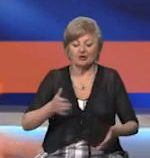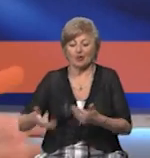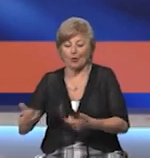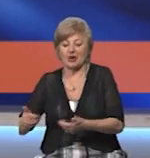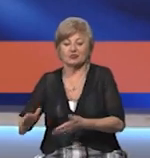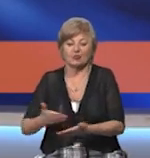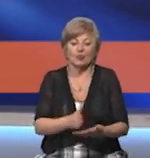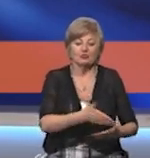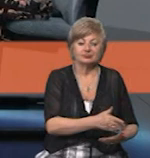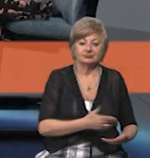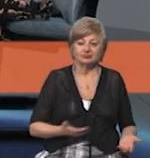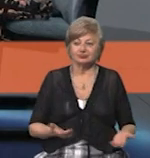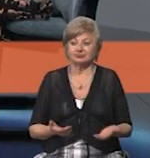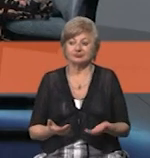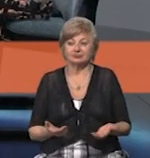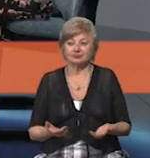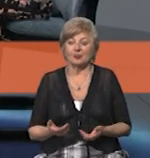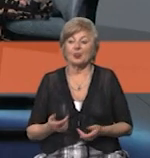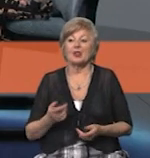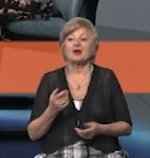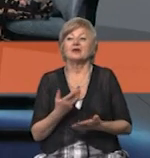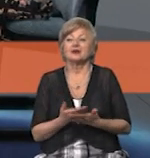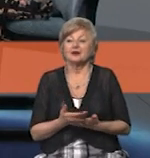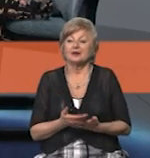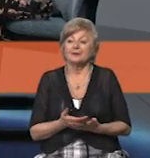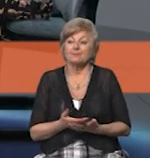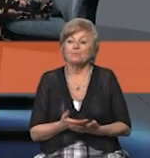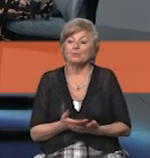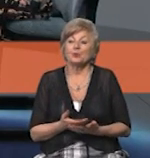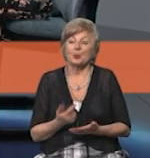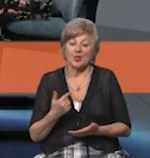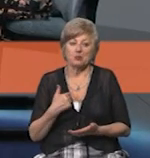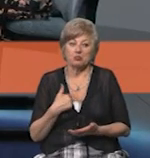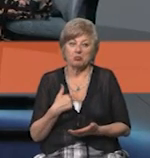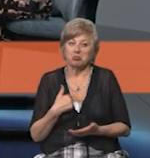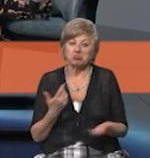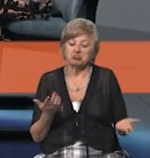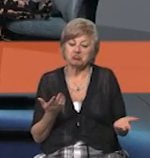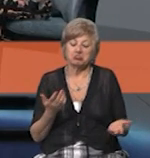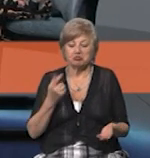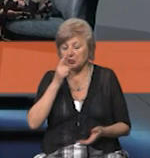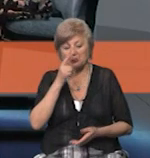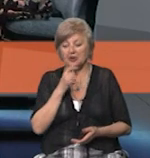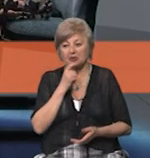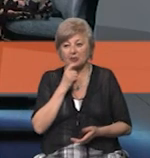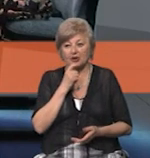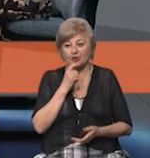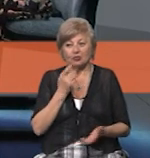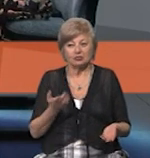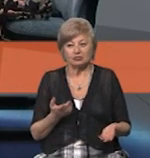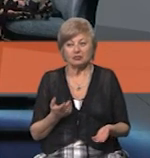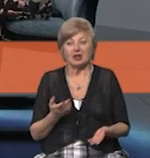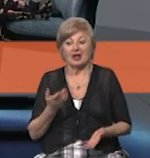покопати, я не знаю. Замість того, щоб використати те, що вже створено в 21 столітті. Мені якось це не дуже зрозуміло, бо, наскільки